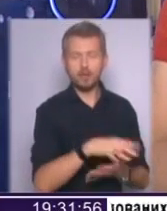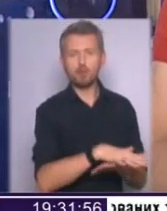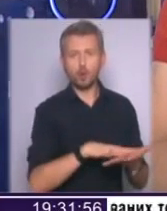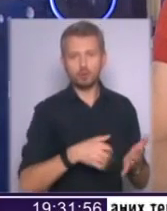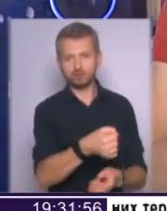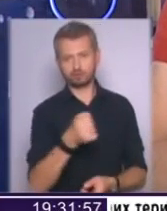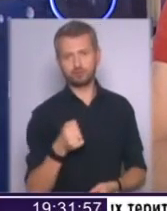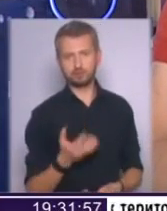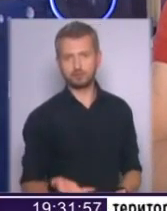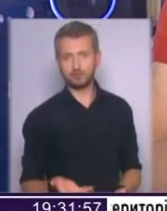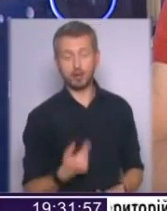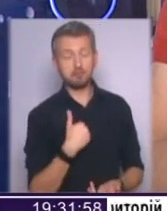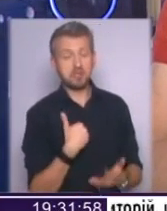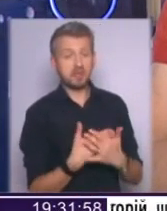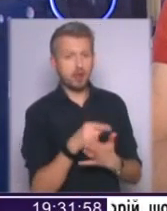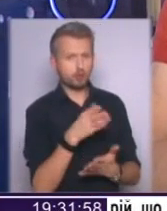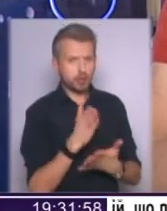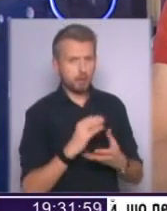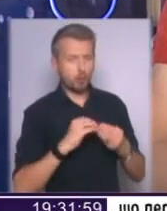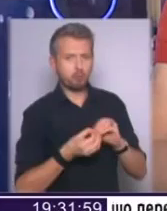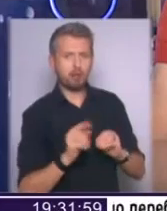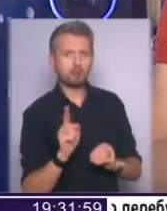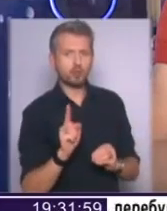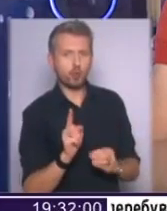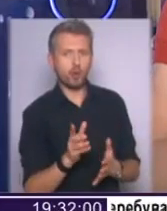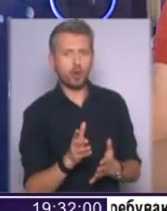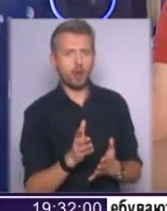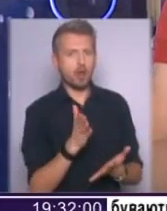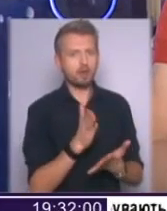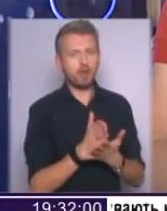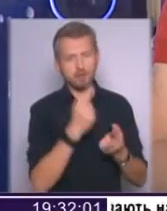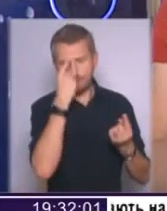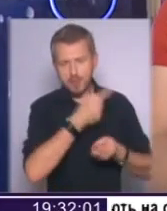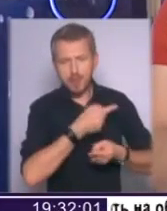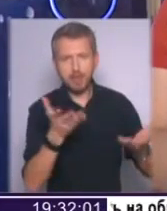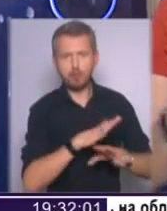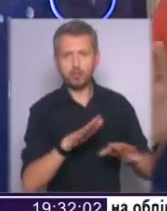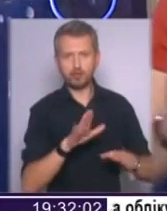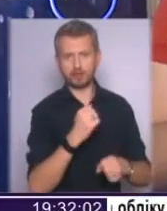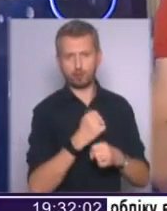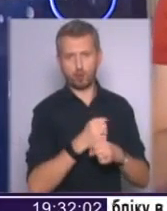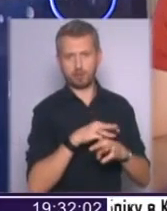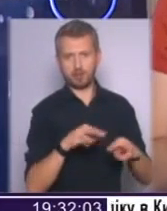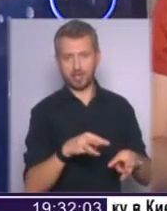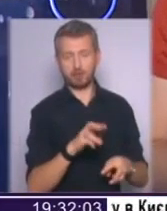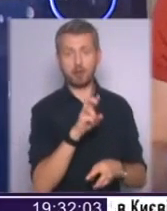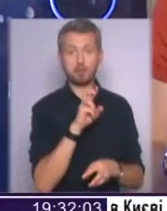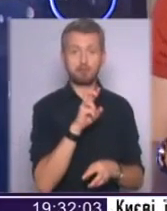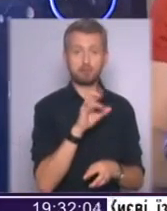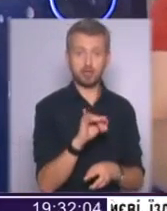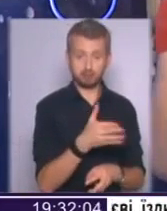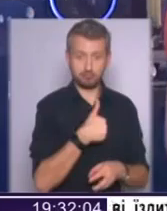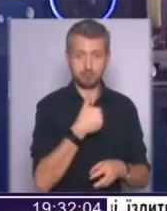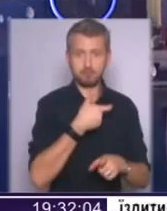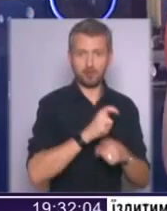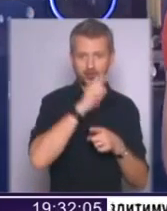І я ще раз підкреслю, що мені здається, тут є проблема, що є певна непублічність в роботі самого міністерства. Якби ми більше знали про всю цю ланку роботи, ми